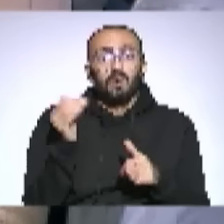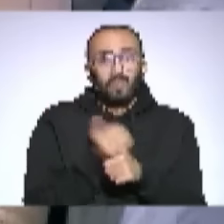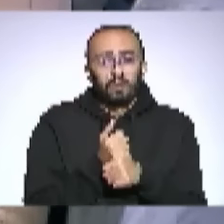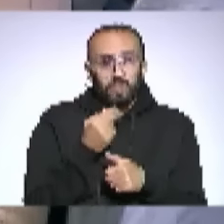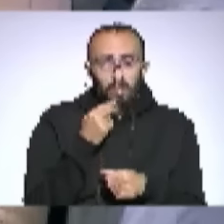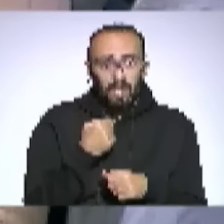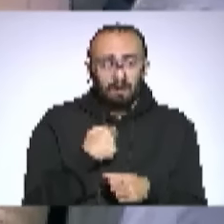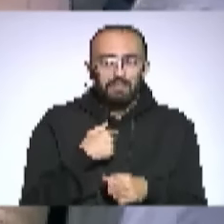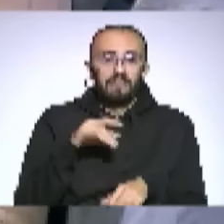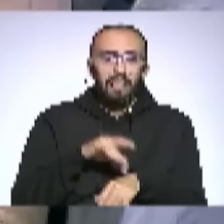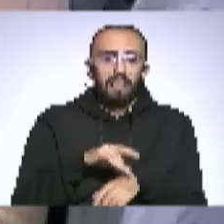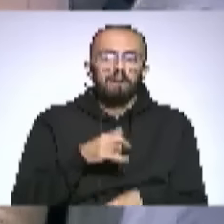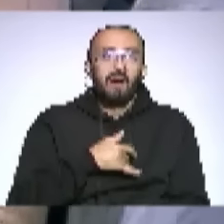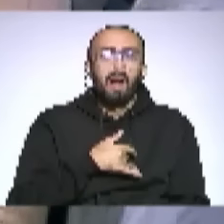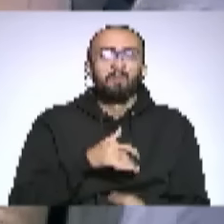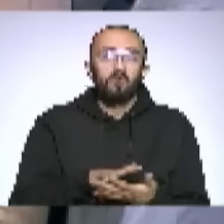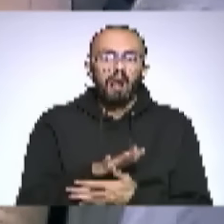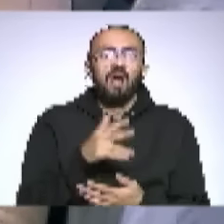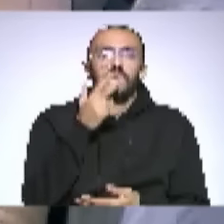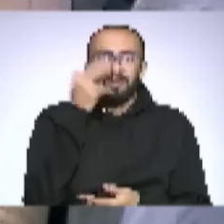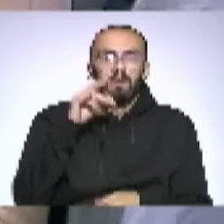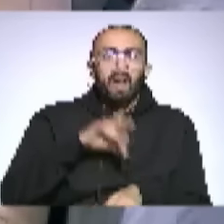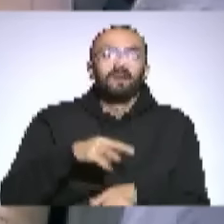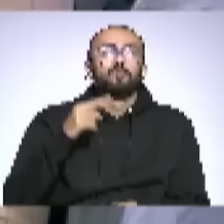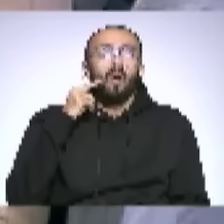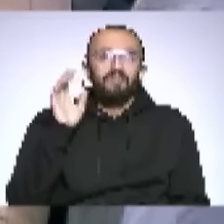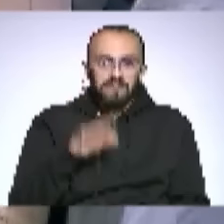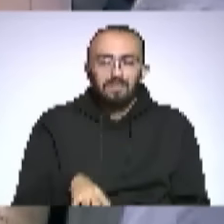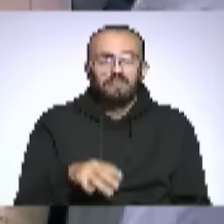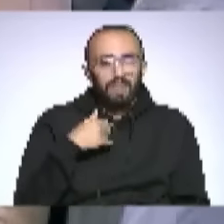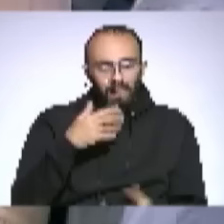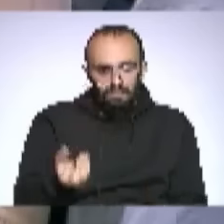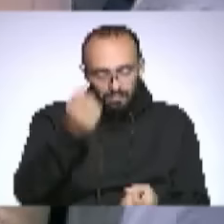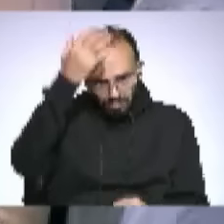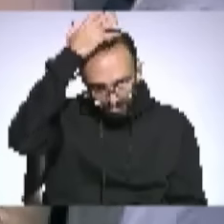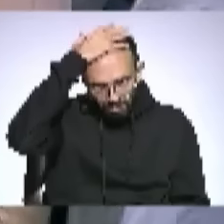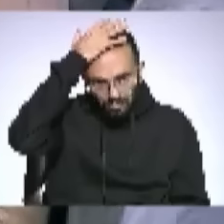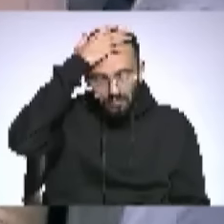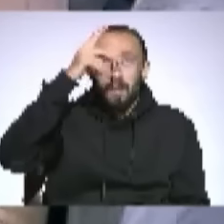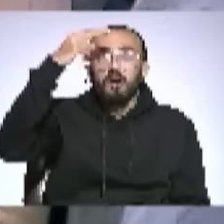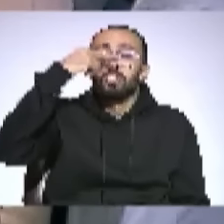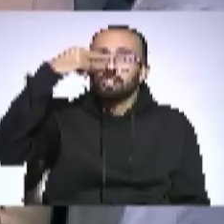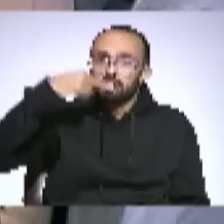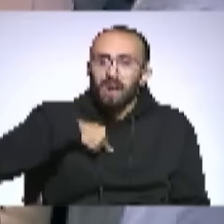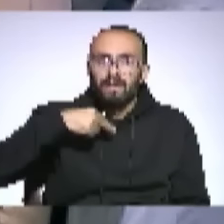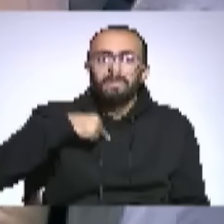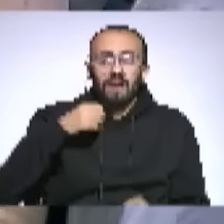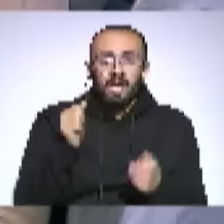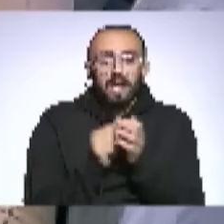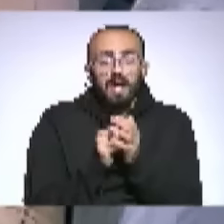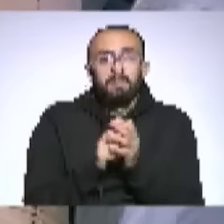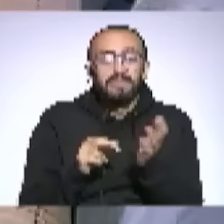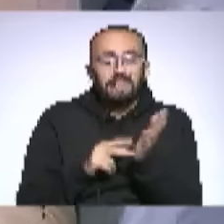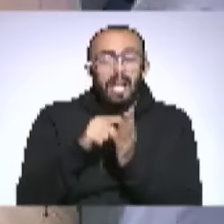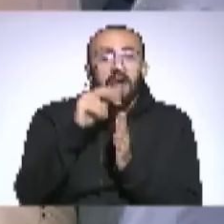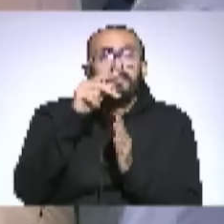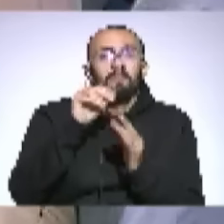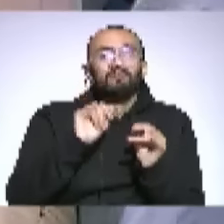في القلب وهو كان عنده سكر وروماتويد شلته فوق راسي وربنا يشهد كنت بنام على سلم المستشفى من